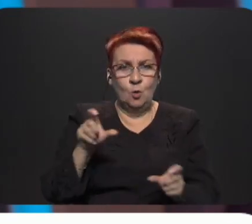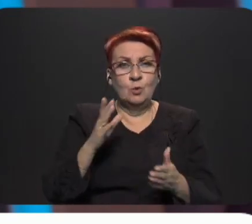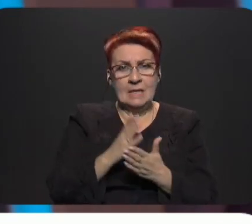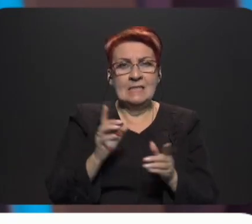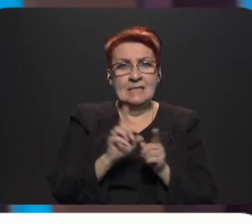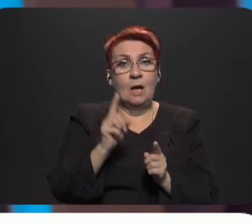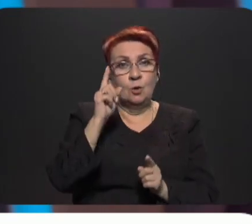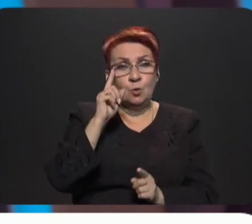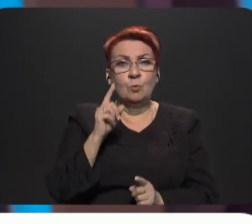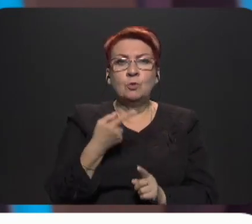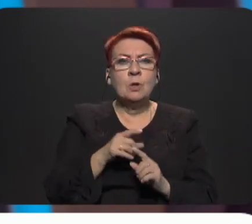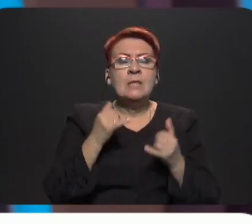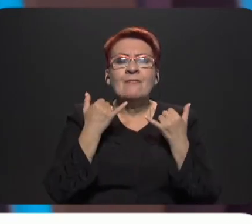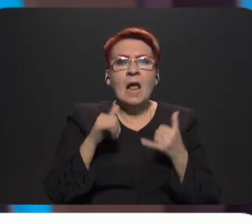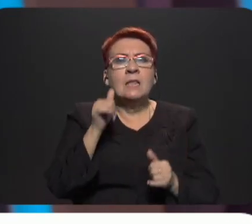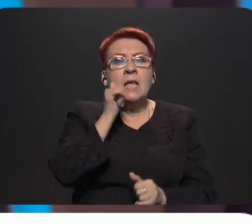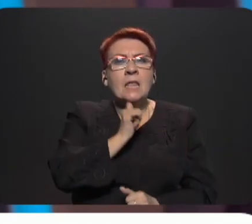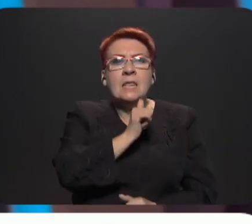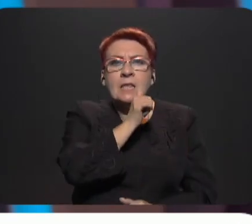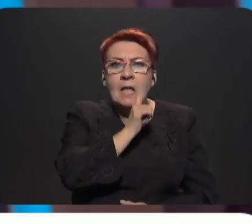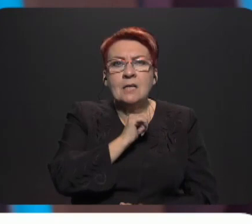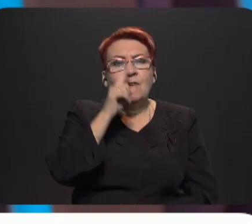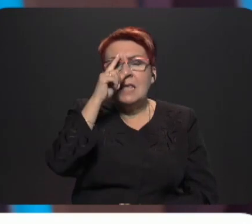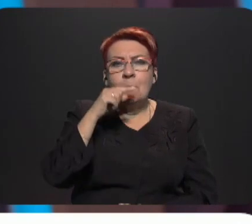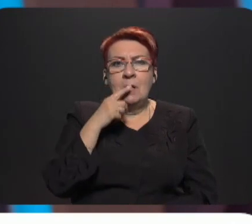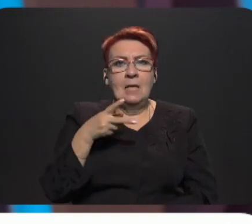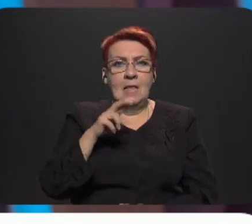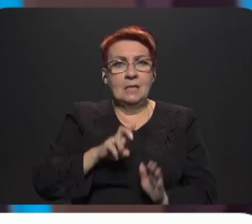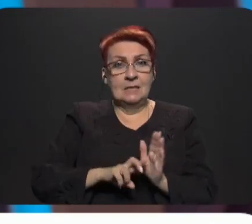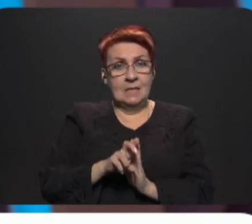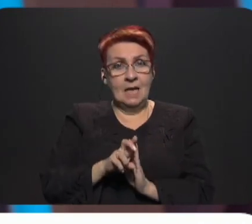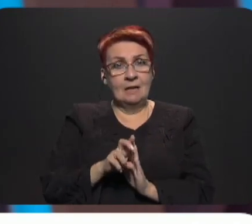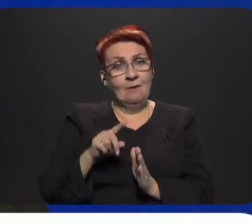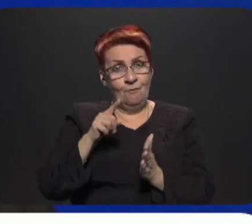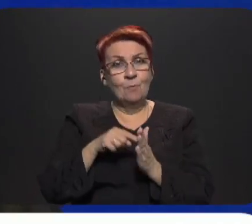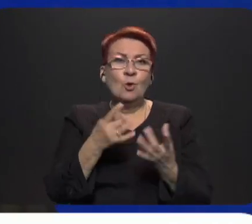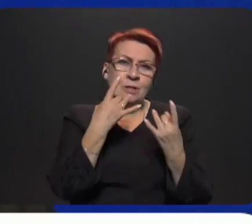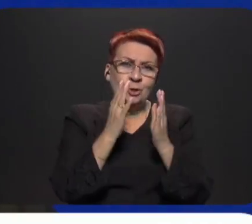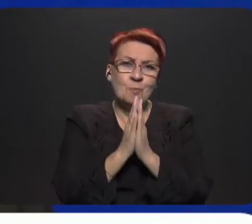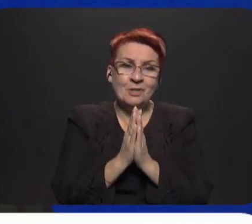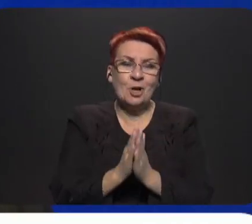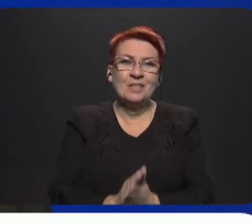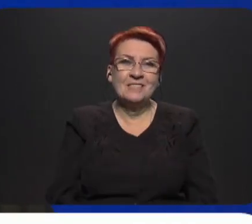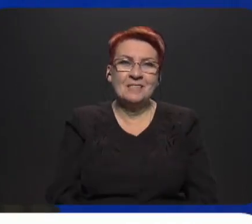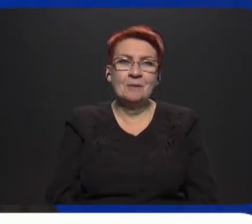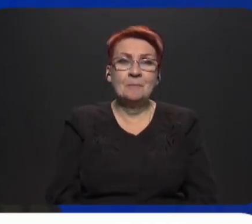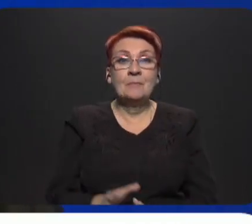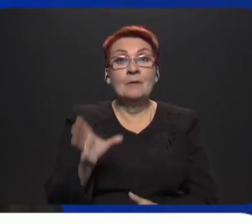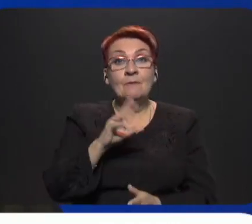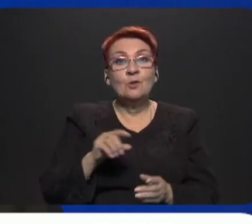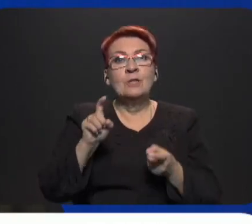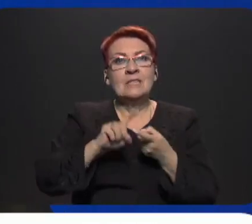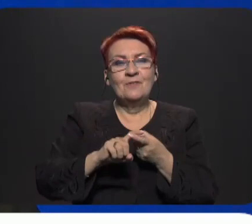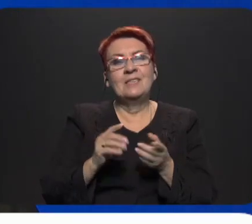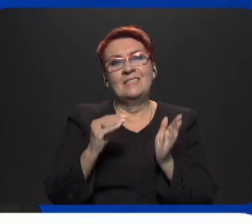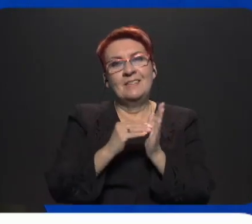это какое-то невероятное таинство, непонятное для церкви. Ну вот расскажите да. немножко. Значит, это все связано со